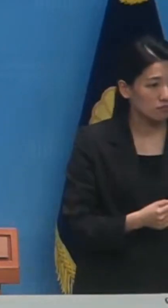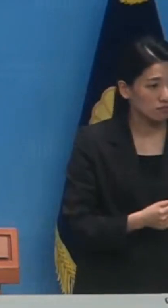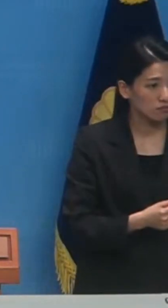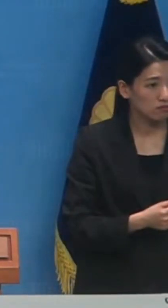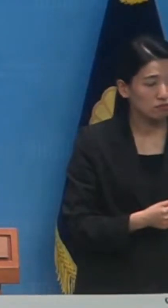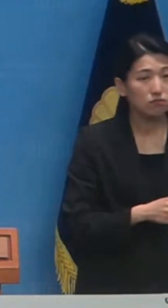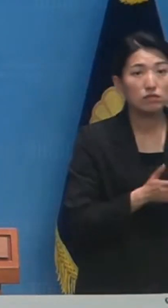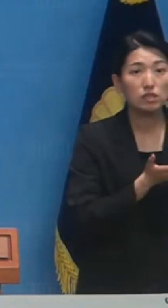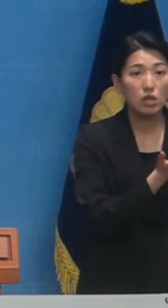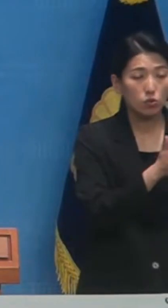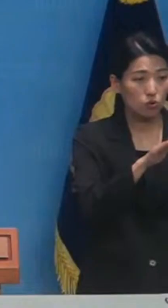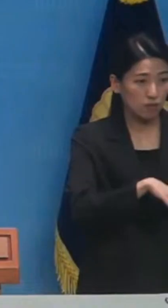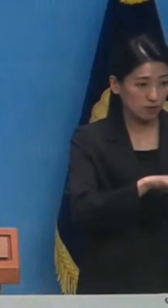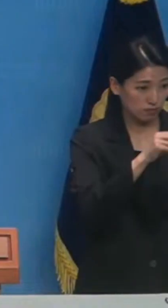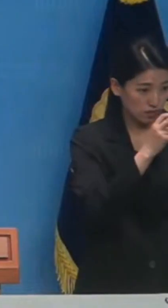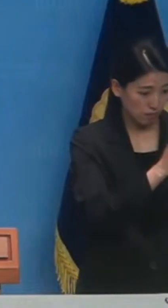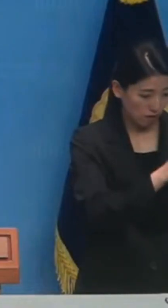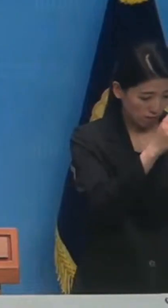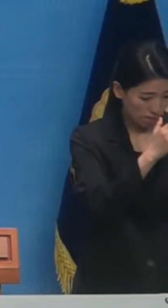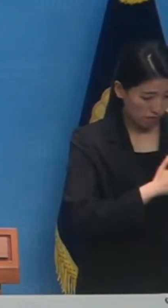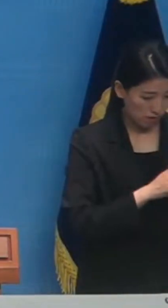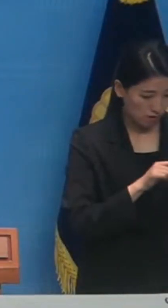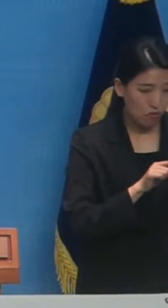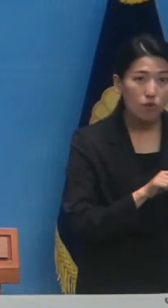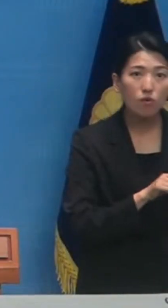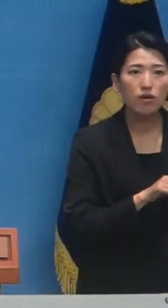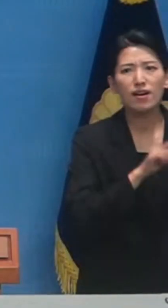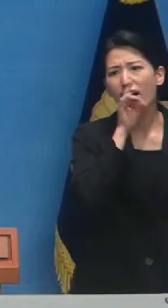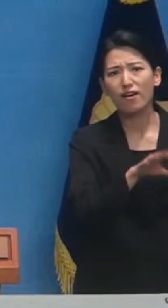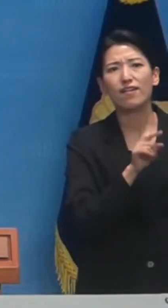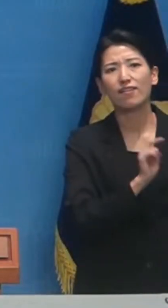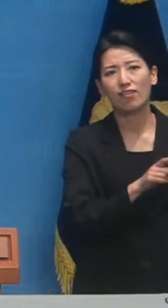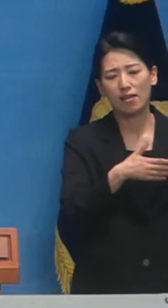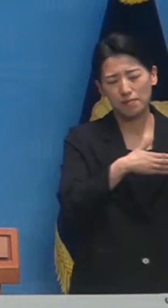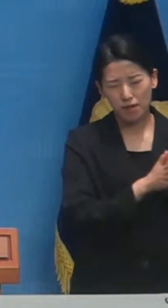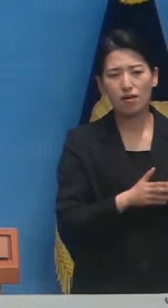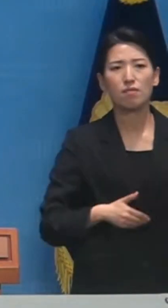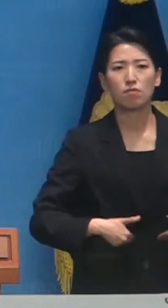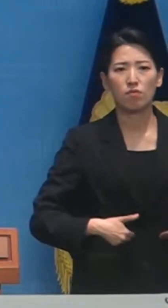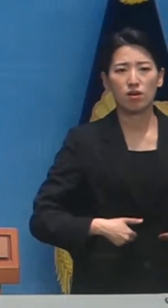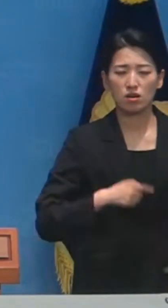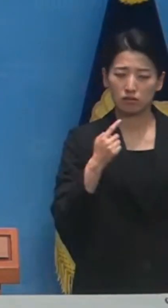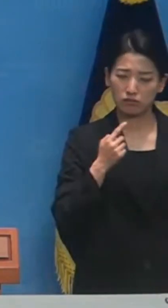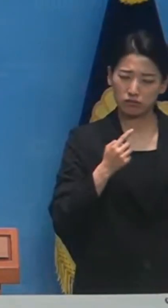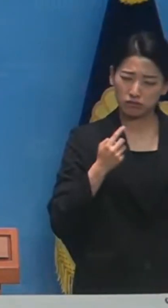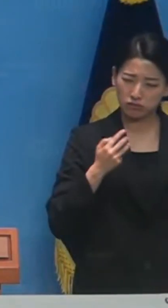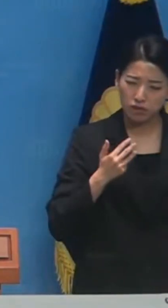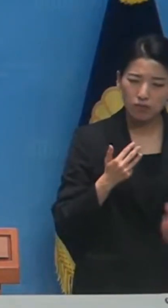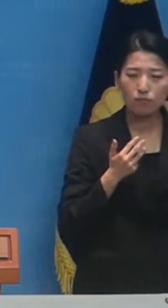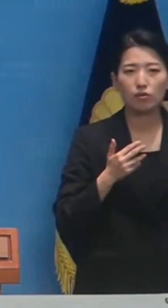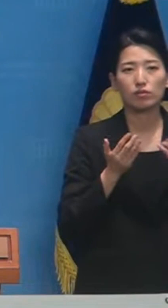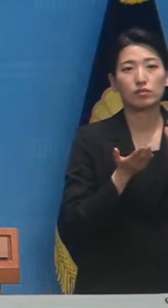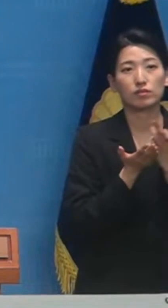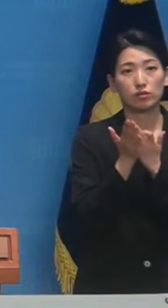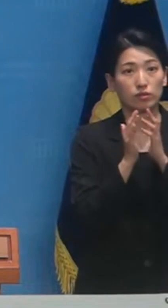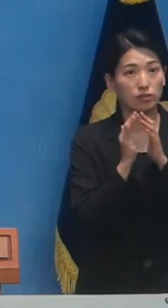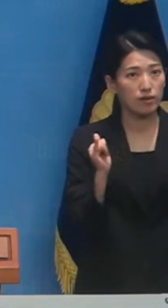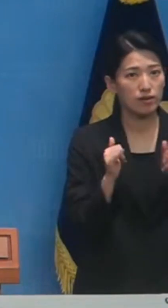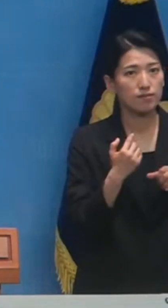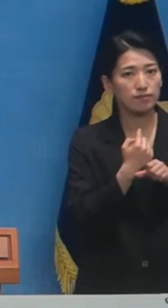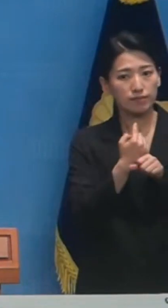차별금지법인 이 제주평화인권헌장 폐기를 위한 수천 명의 제주도민들이